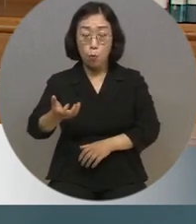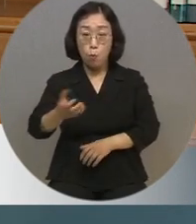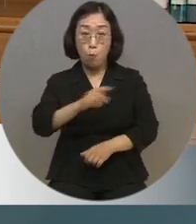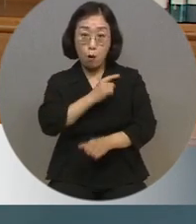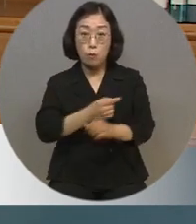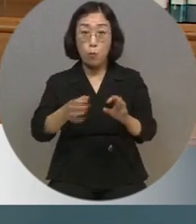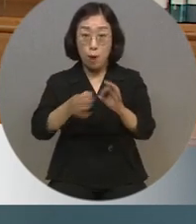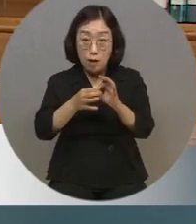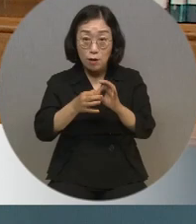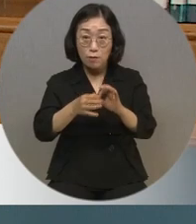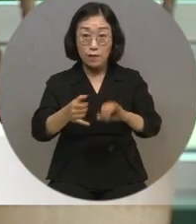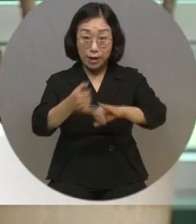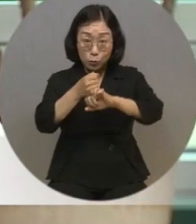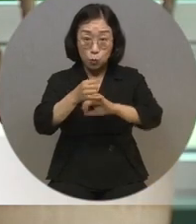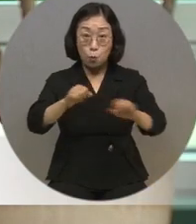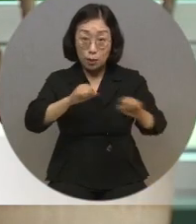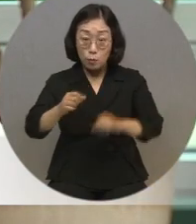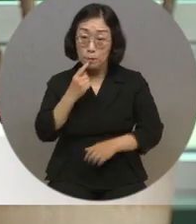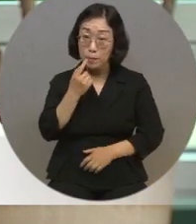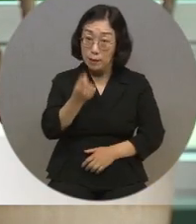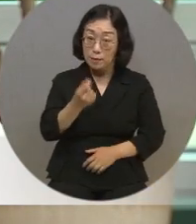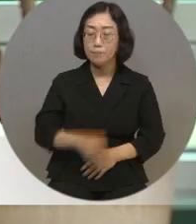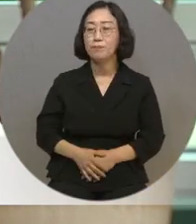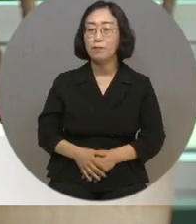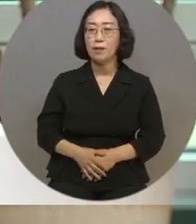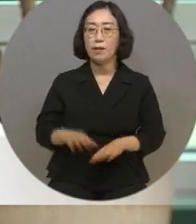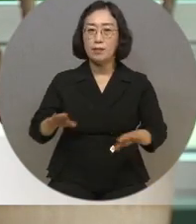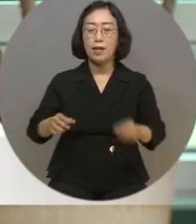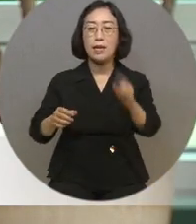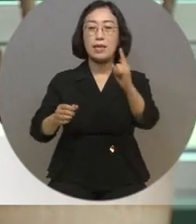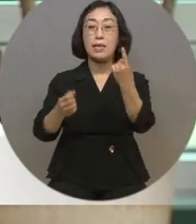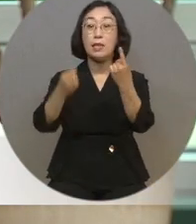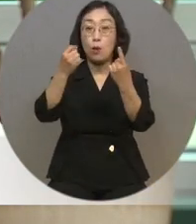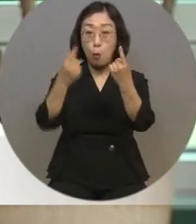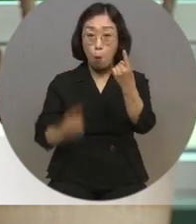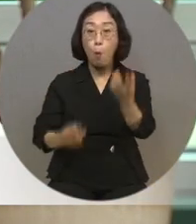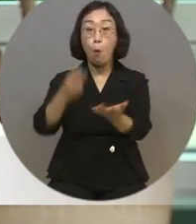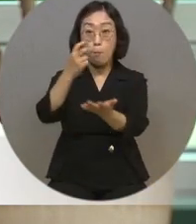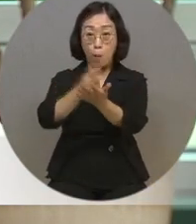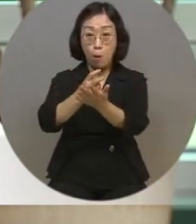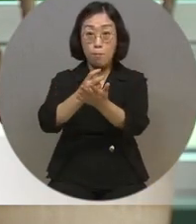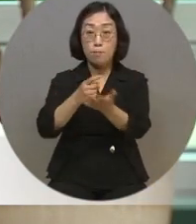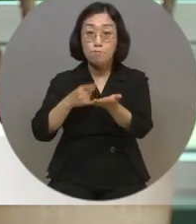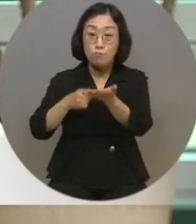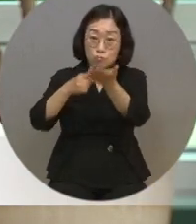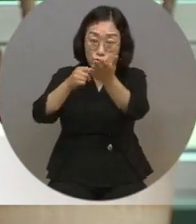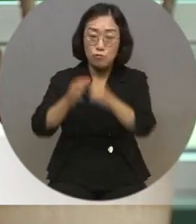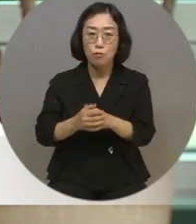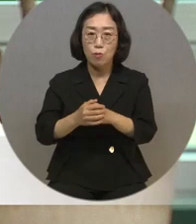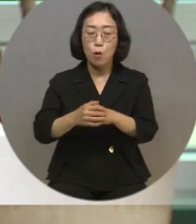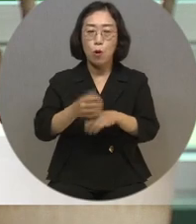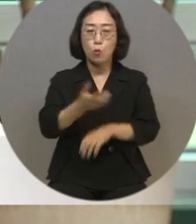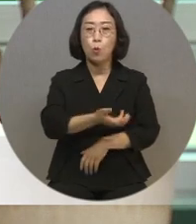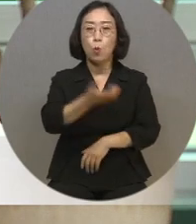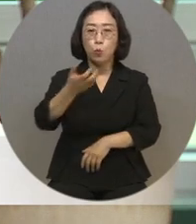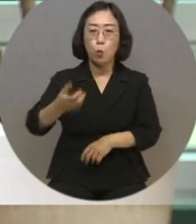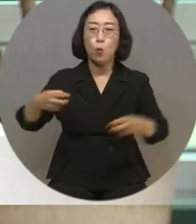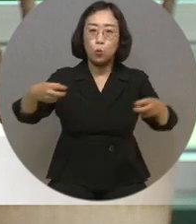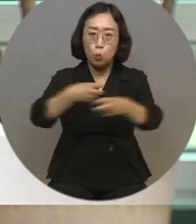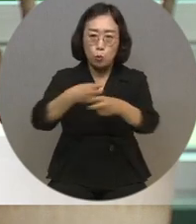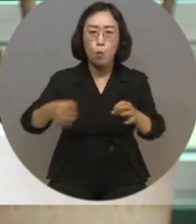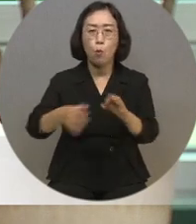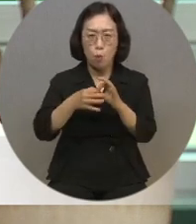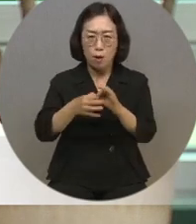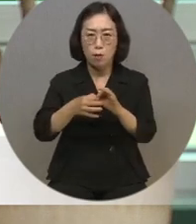공약이라고 봐도 될까요? 제가 1호 법안으로 교통약자 및 이동편의증진법 전면 개정안을 지금